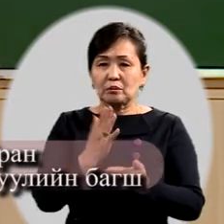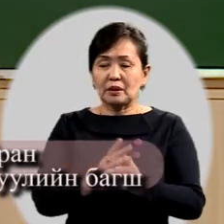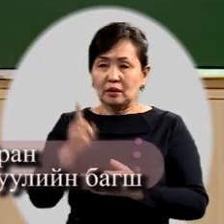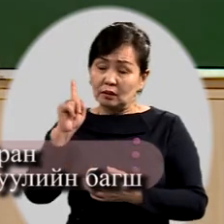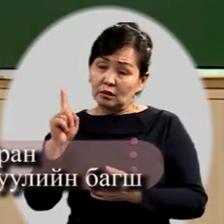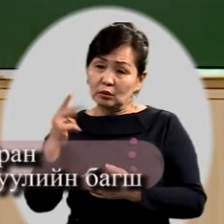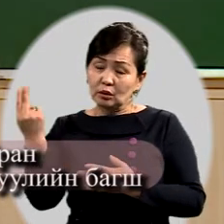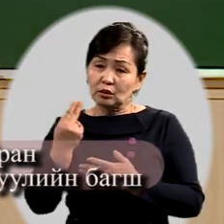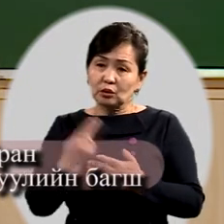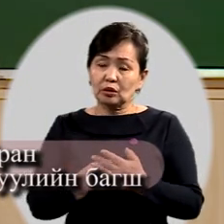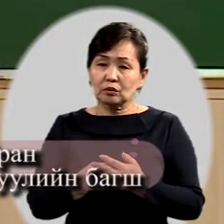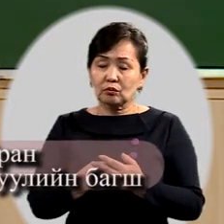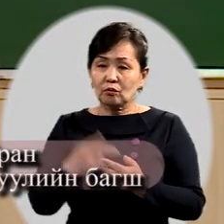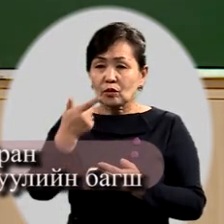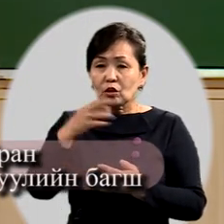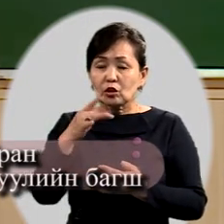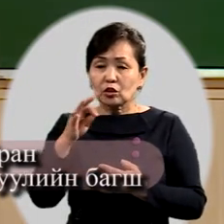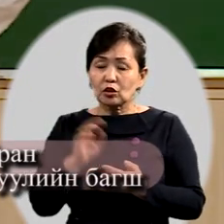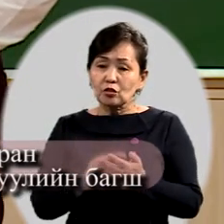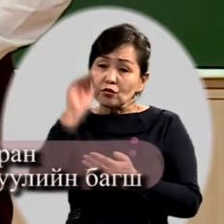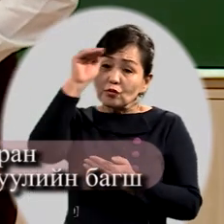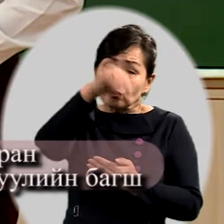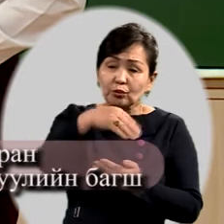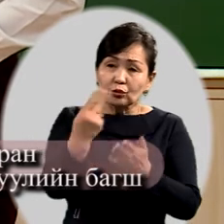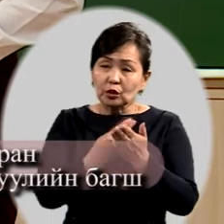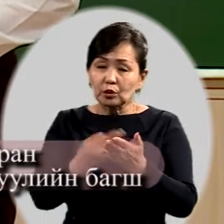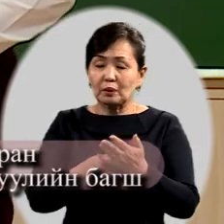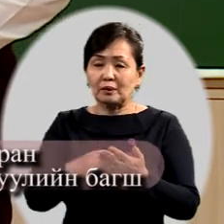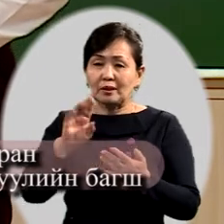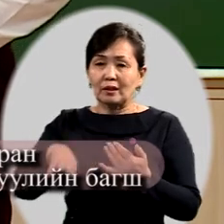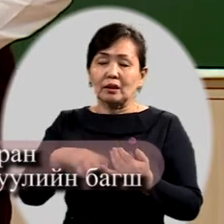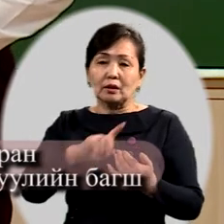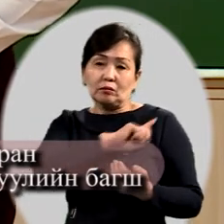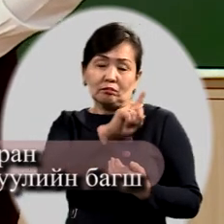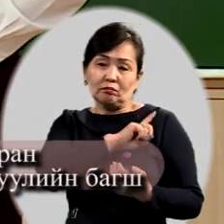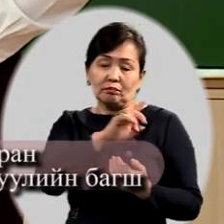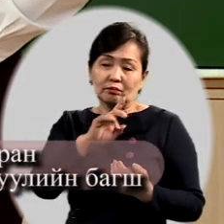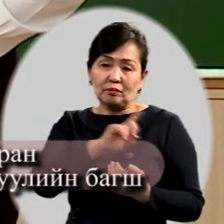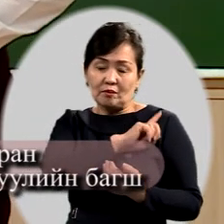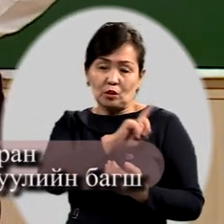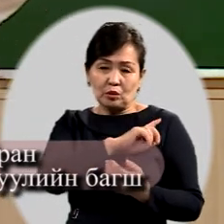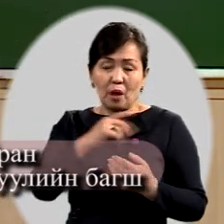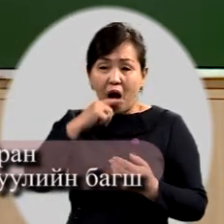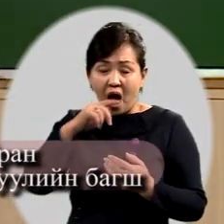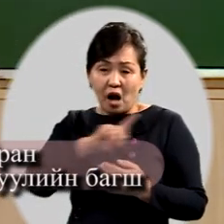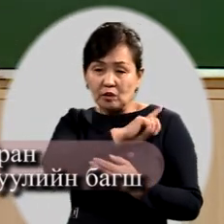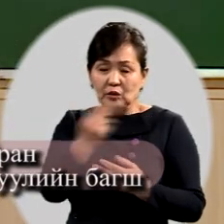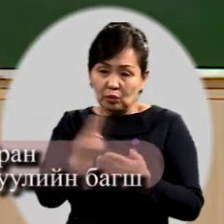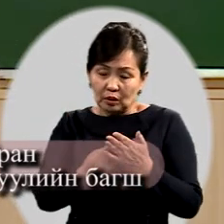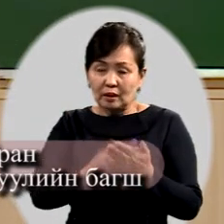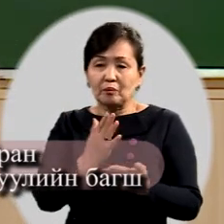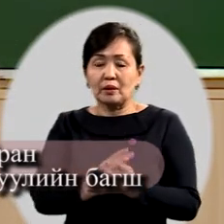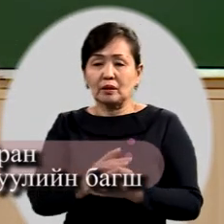Алғашқысы киіктің желі өтінде тұрған сурет, келесі ат жарысы туралы сурет, келесі де ауыл шаруашылығы